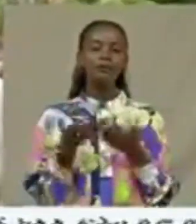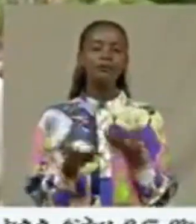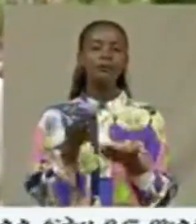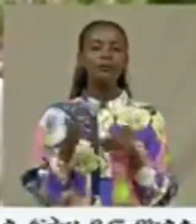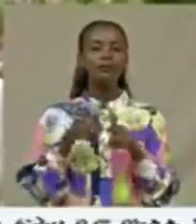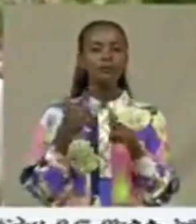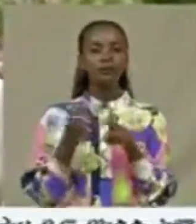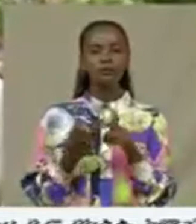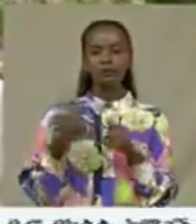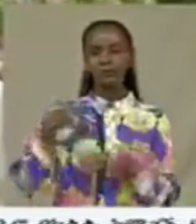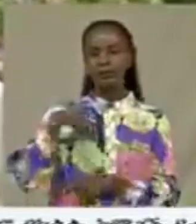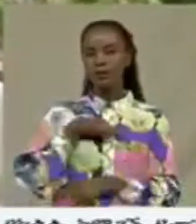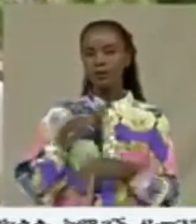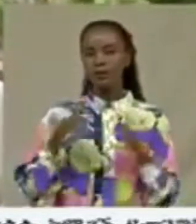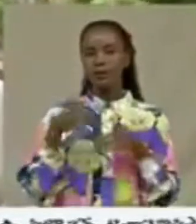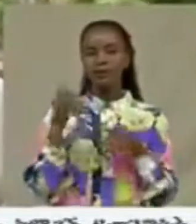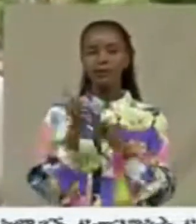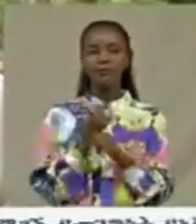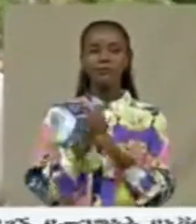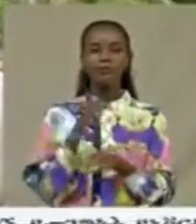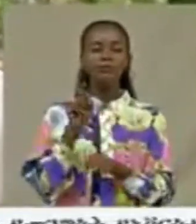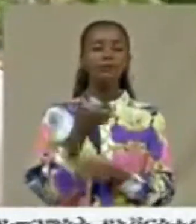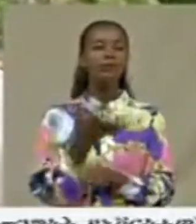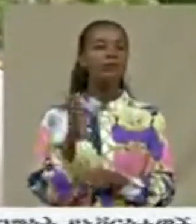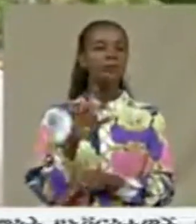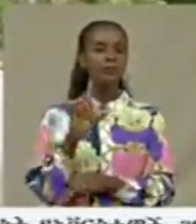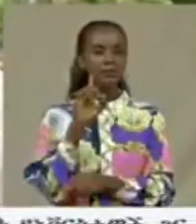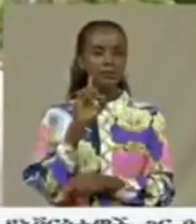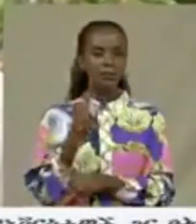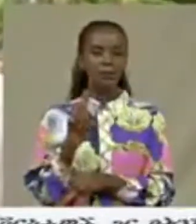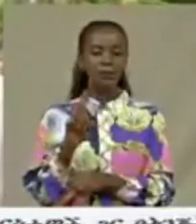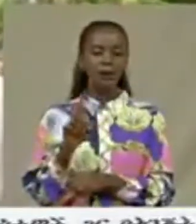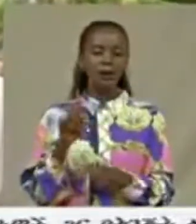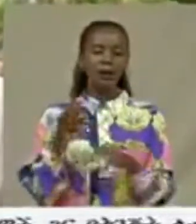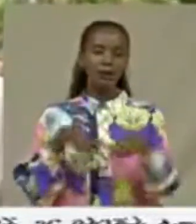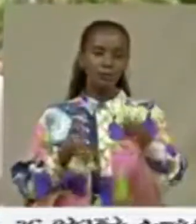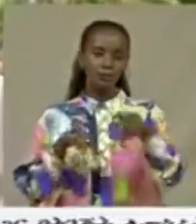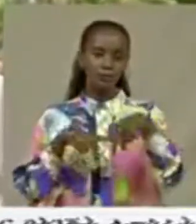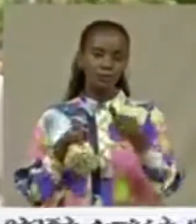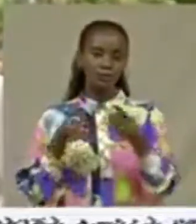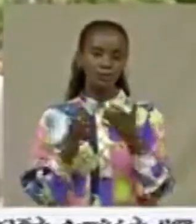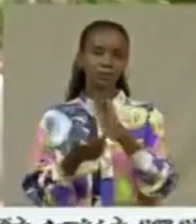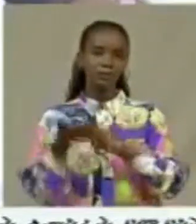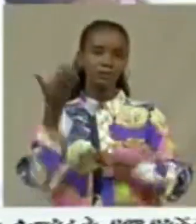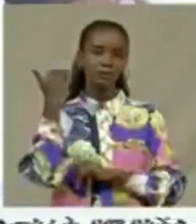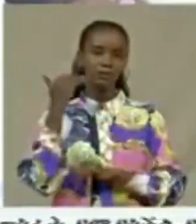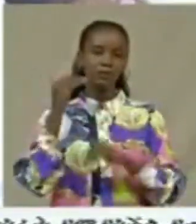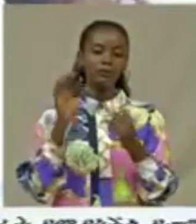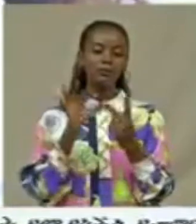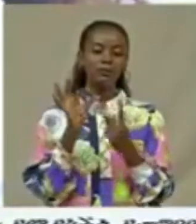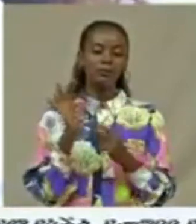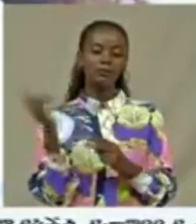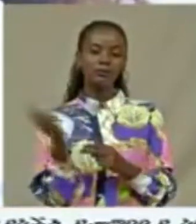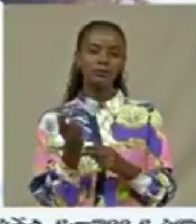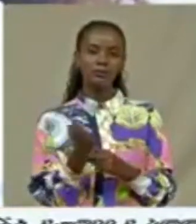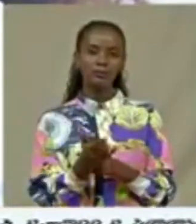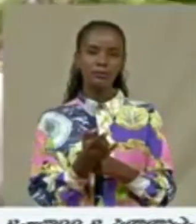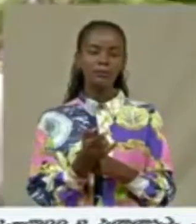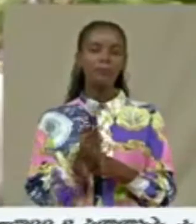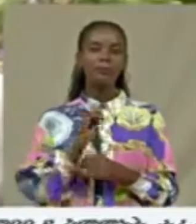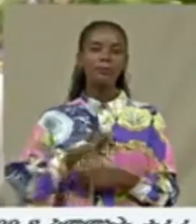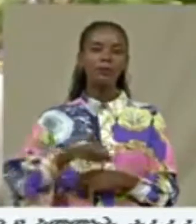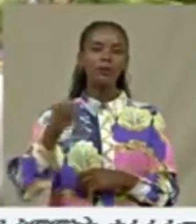እንግዲህ እኛም ቀጣይ መስራት የሚገባን ጉዳይ ምንድን ነው? አርሶ አደሩ ከዚህ ቀደም ምርጥ ዘሮችን